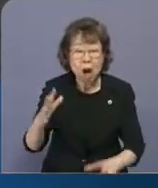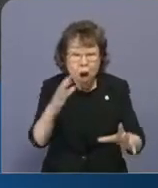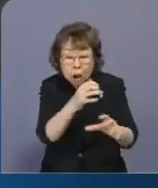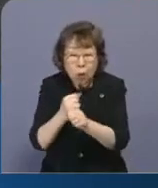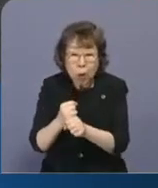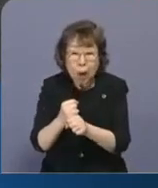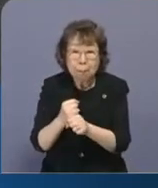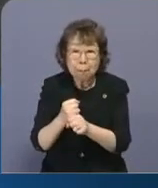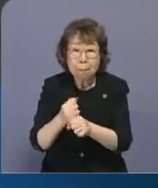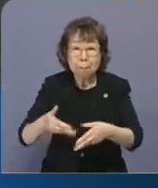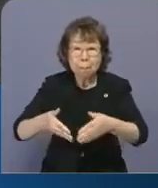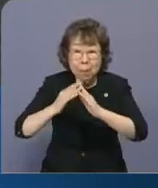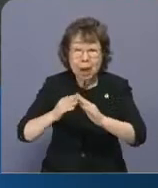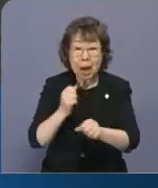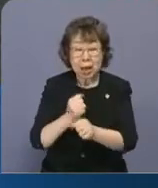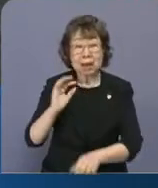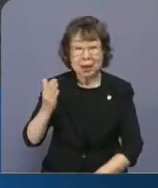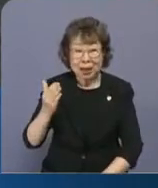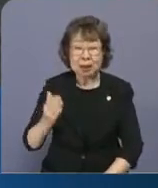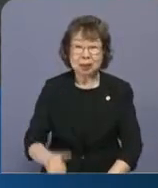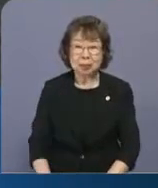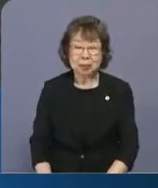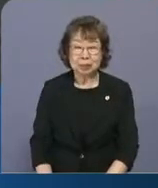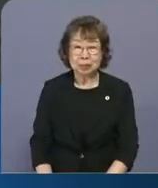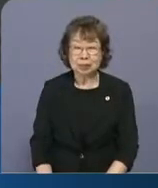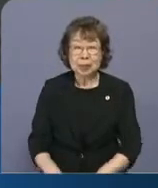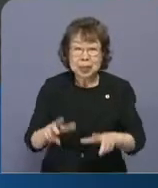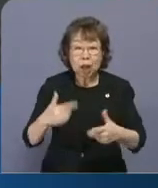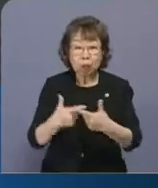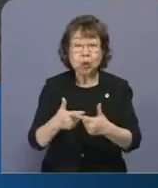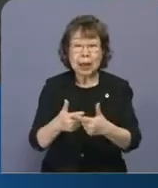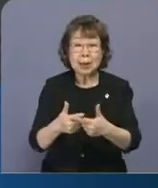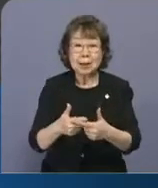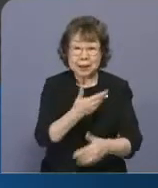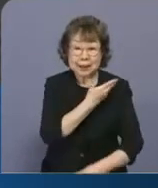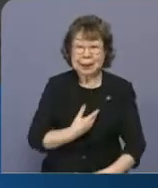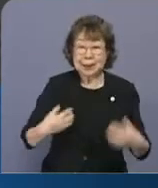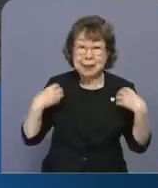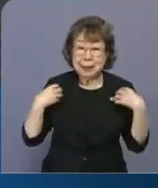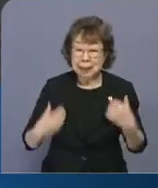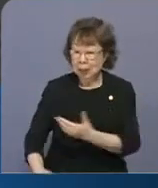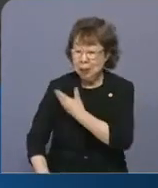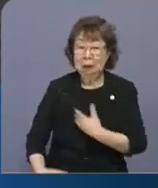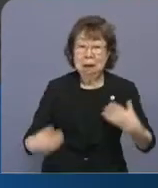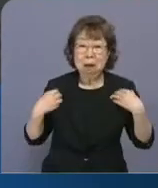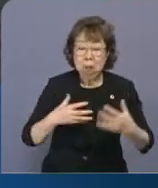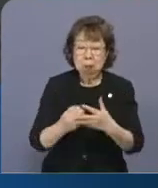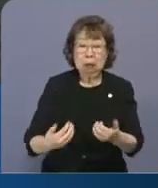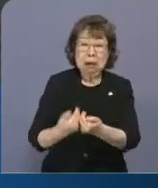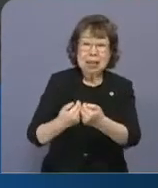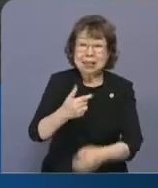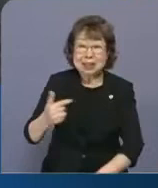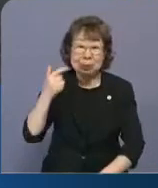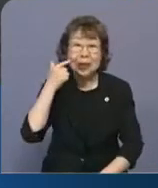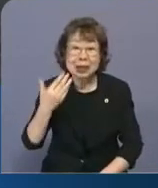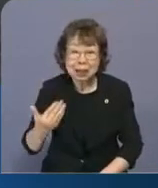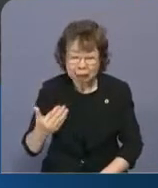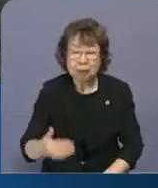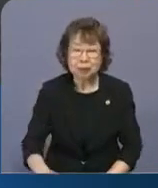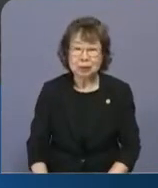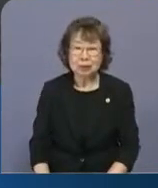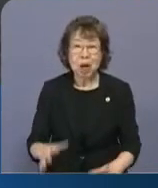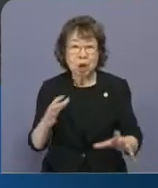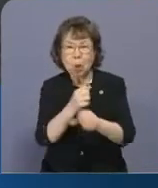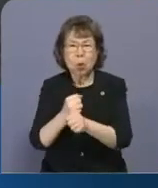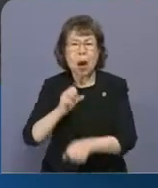협의체 운영도 들어가게 된 건데 그럼에도 불구하고 부산시 지자체 사이에 갈등이 좀 있다면서요? 예, 그렇습니다. 네. 이